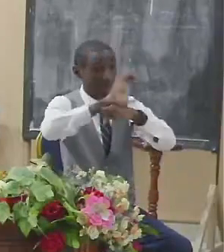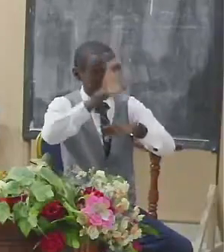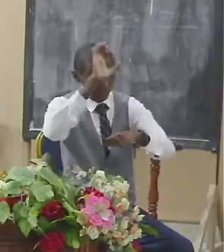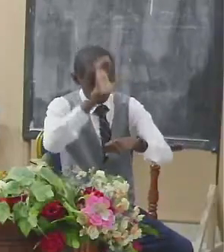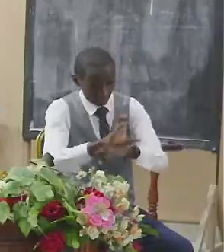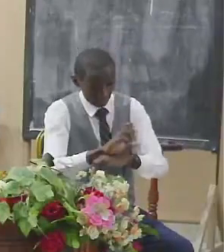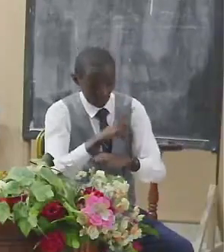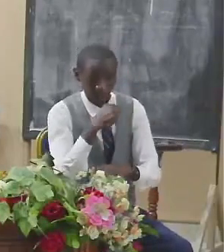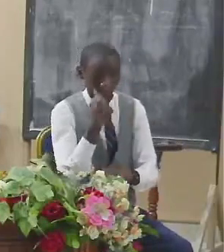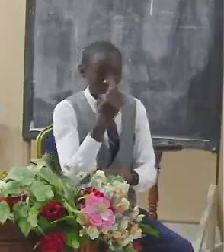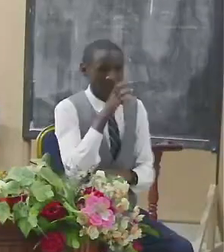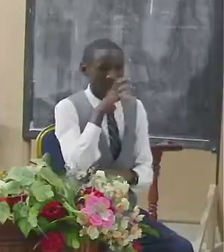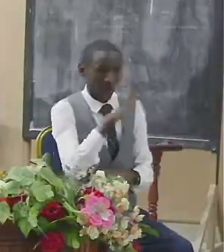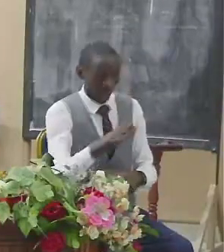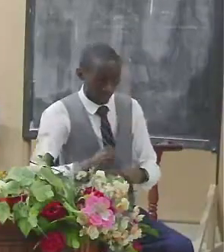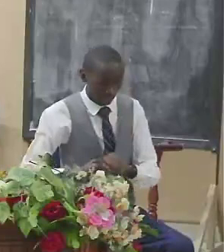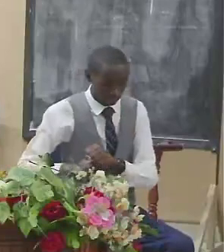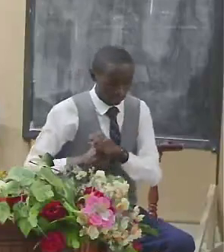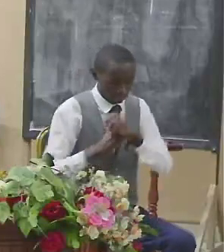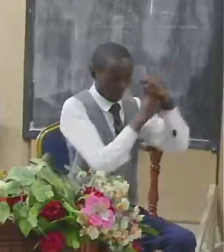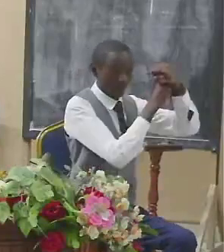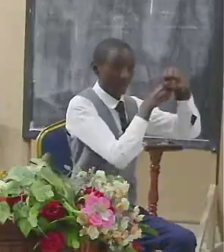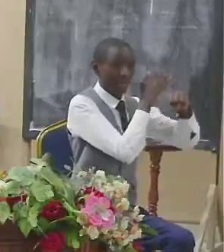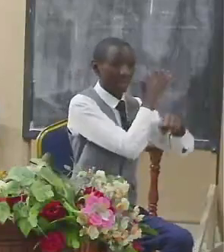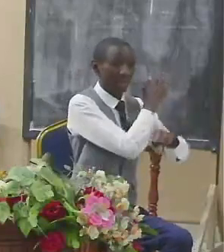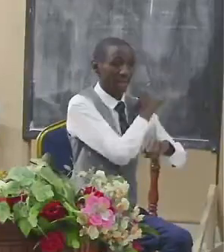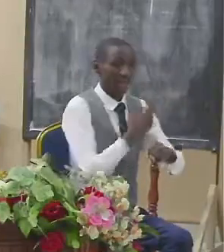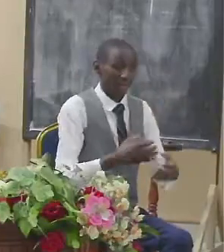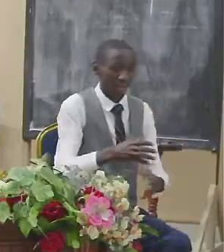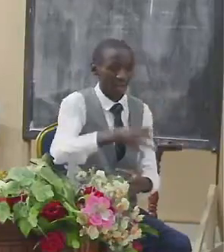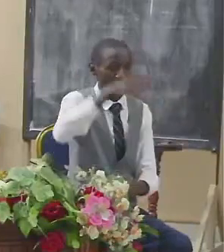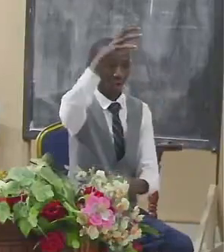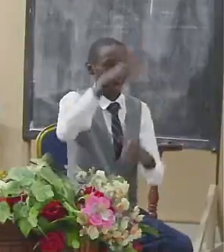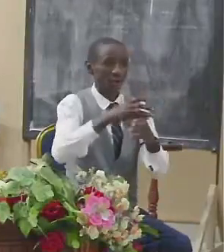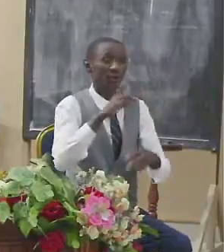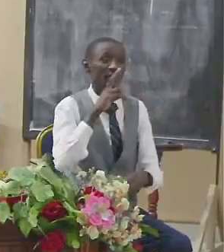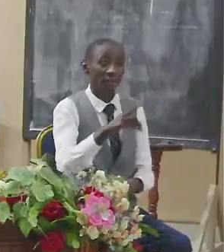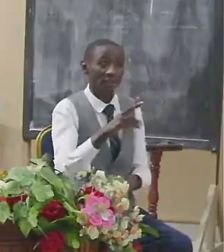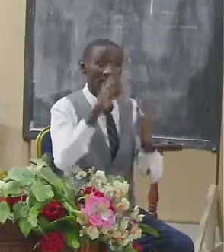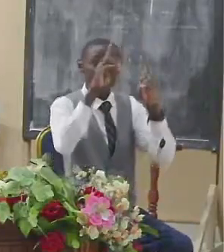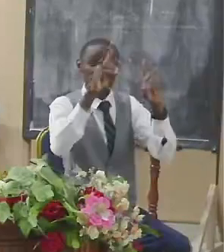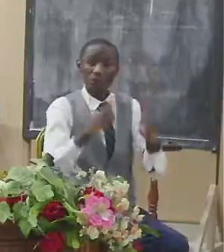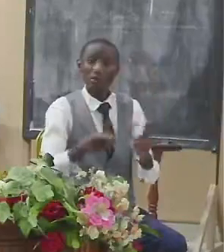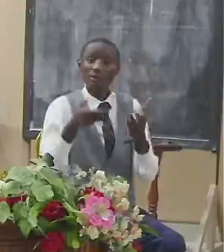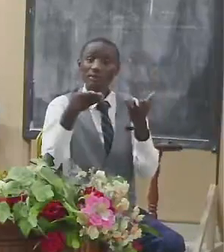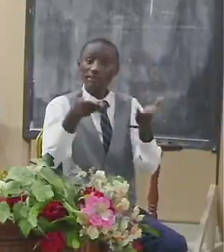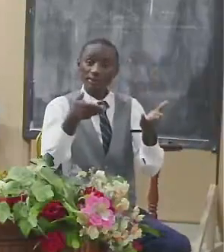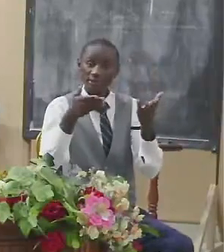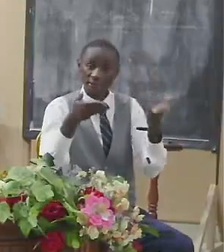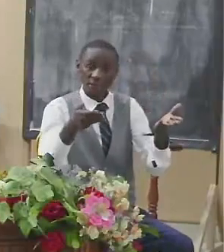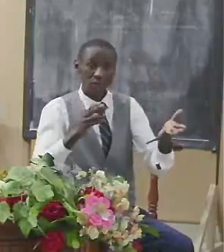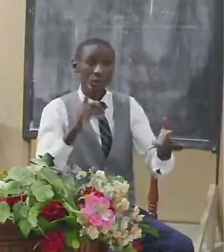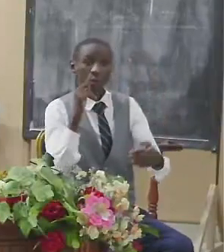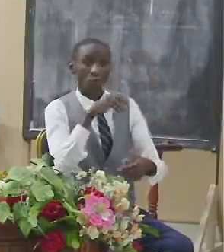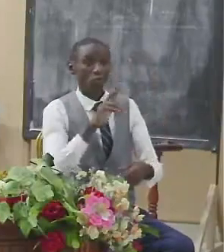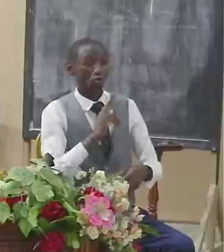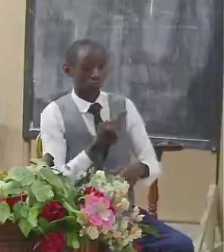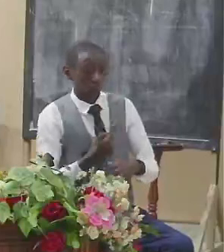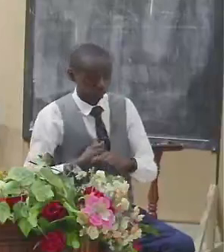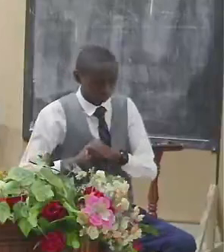qui est l'appui ambao ni tegemeo la vérité. Nguzo ya kweli. Donc ici manake hapa nous appuyons.